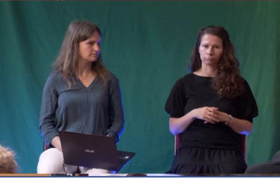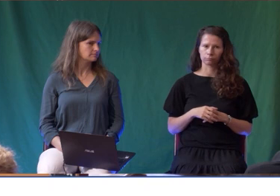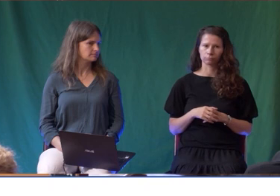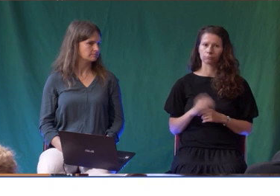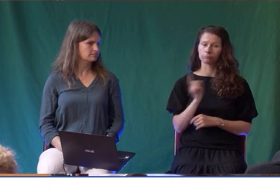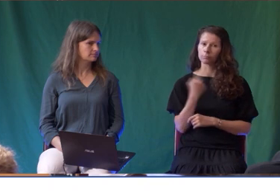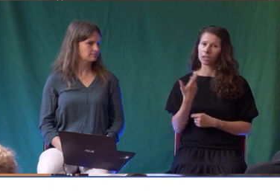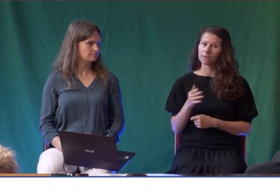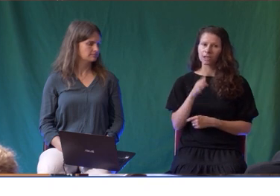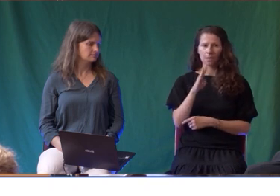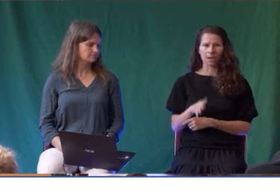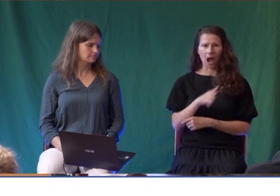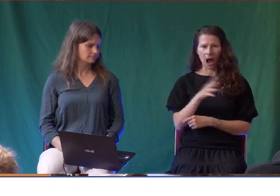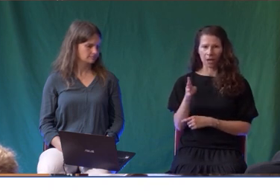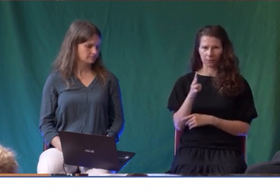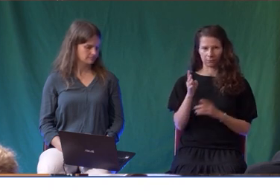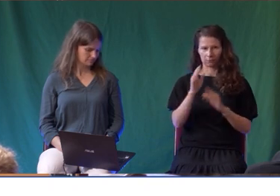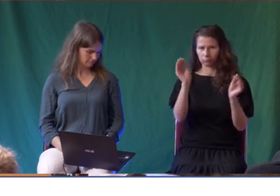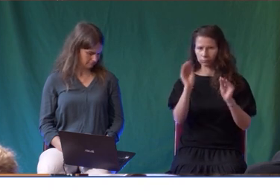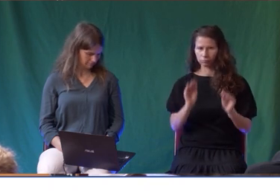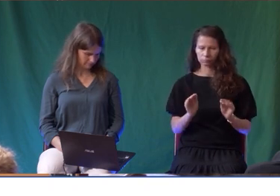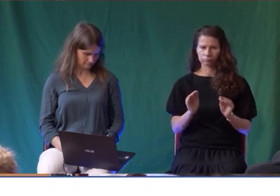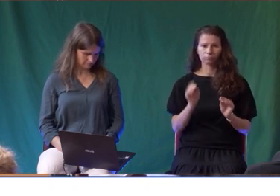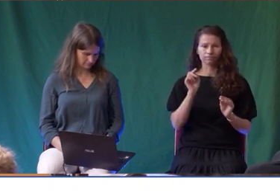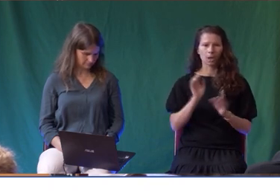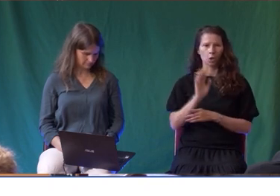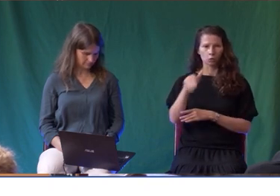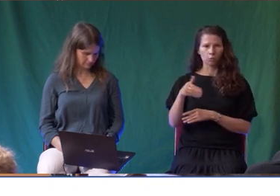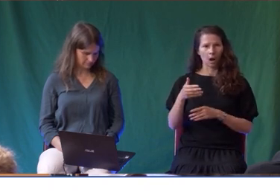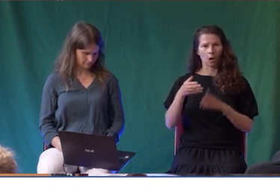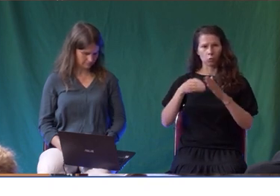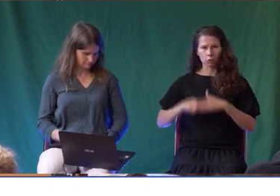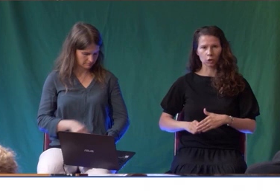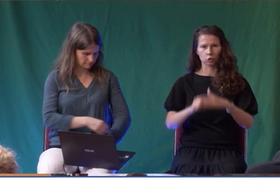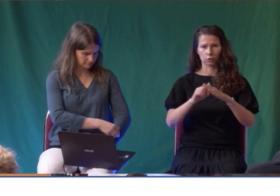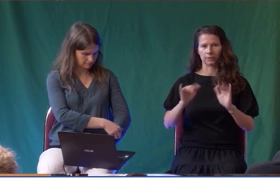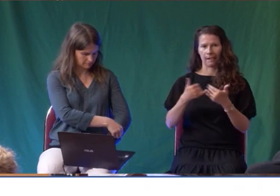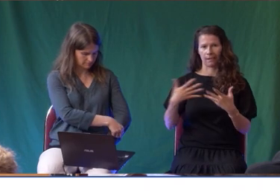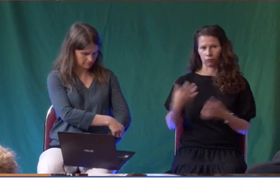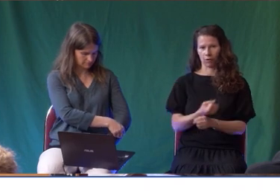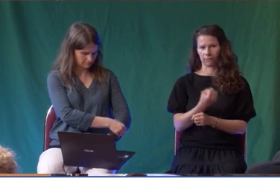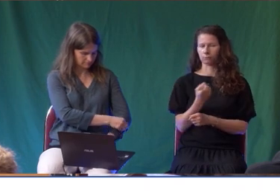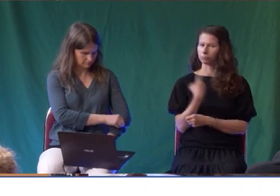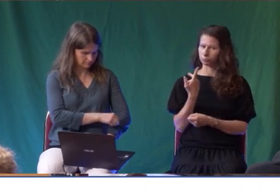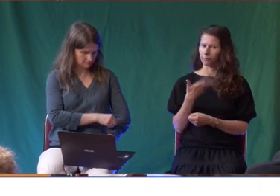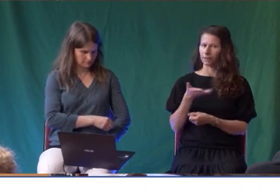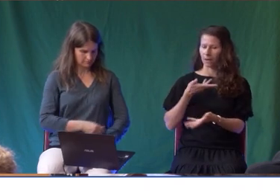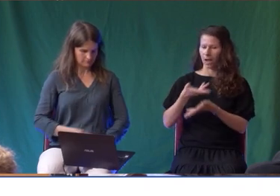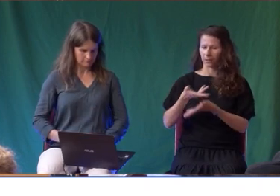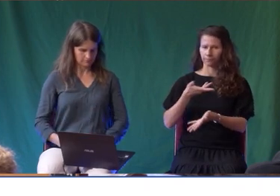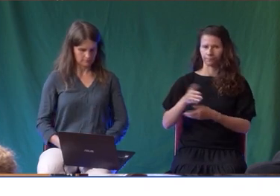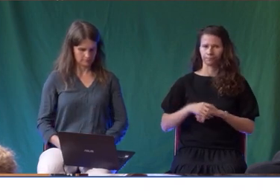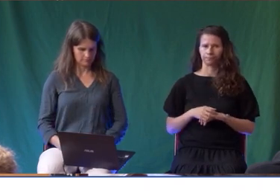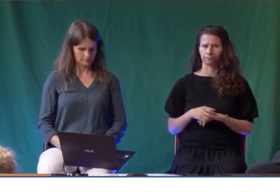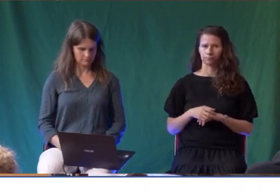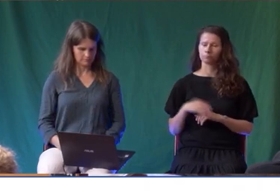Plan über unterstützte Elternschaft und wir machen